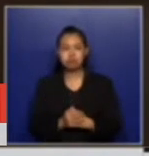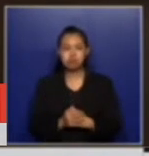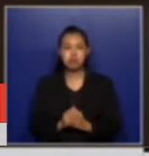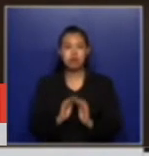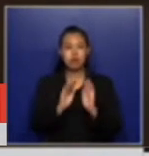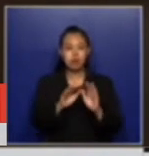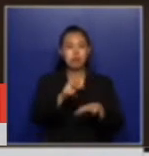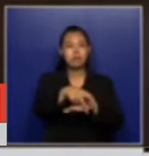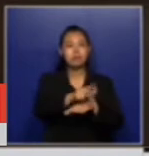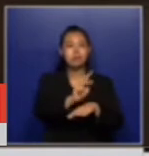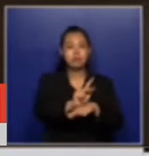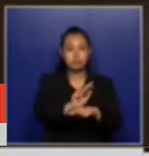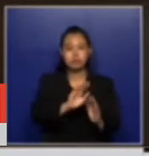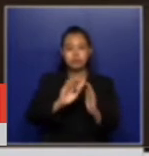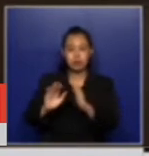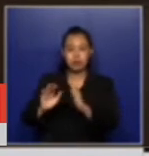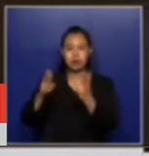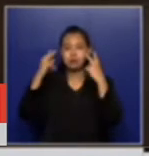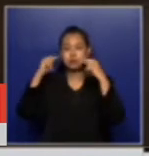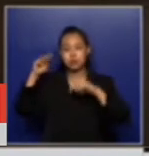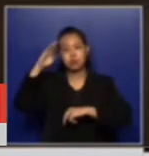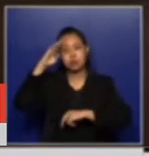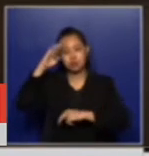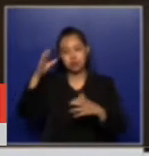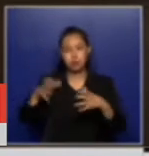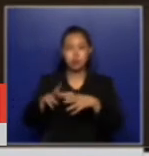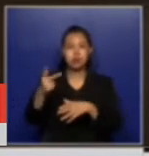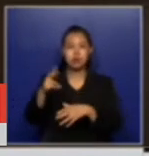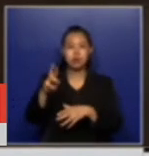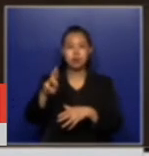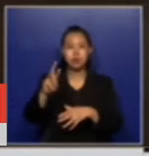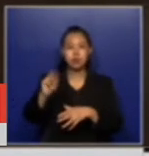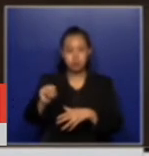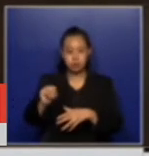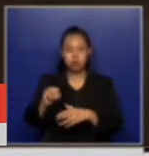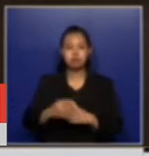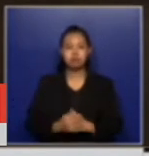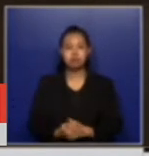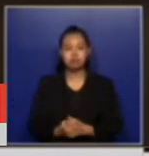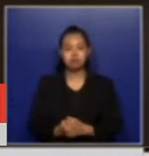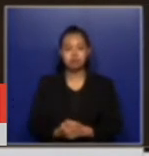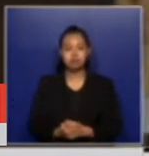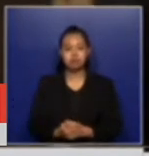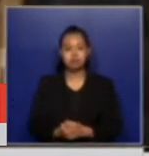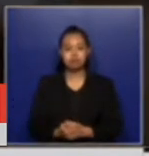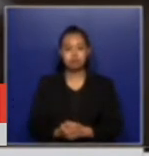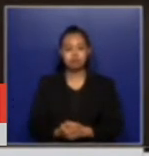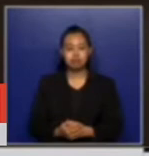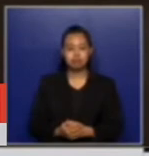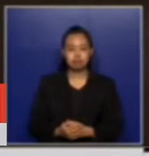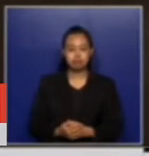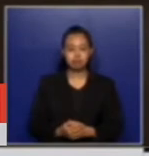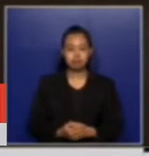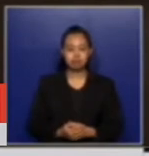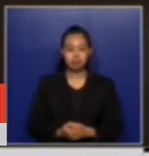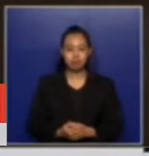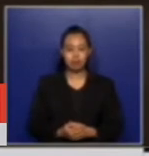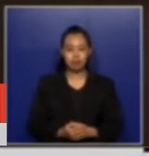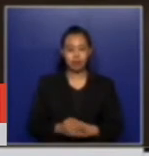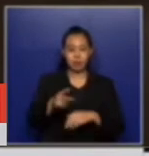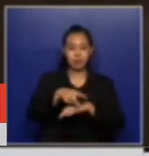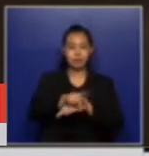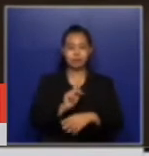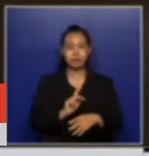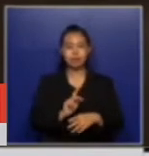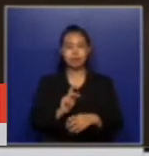านไปยังท่านนายกรัฐมนตรีและคณะรัฐมนตรีในโอกาสต่อไปก็คงกราบเรียนท่านประธานอย่างนี้ครับว่